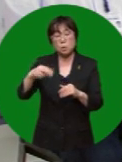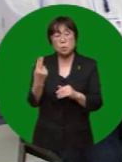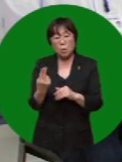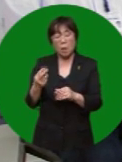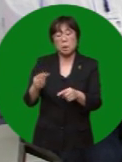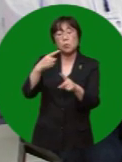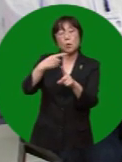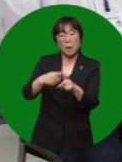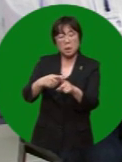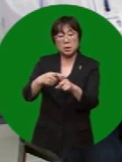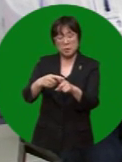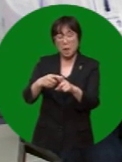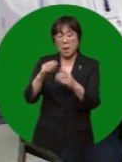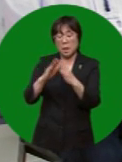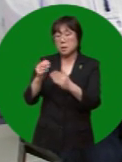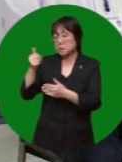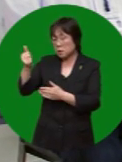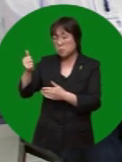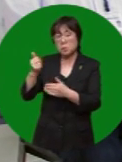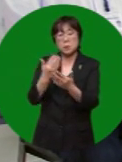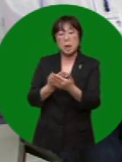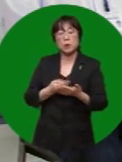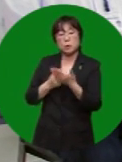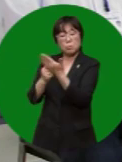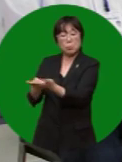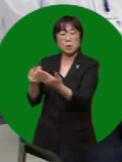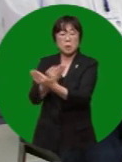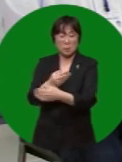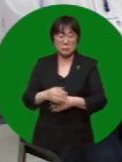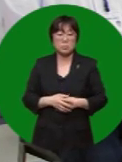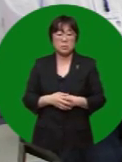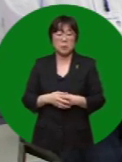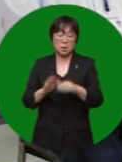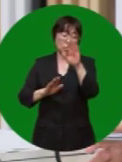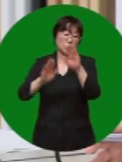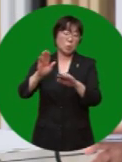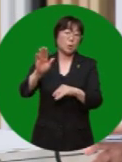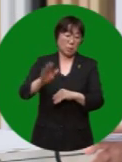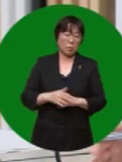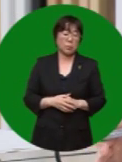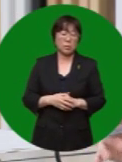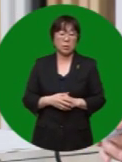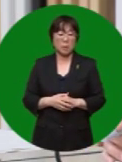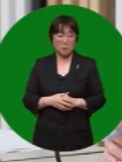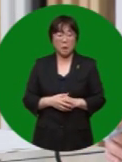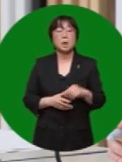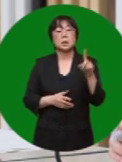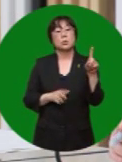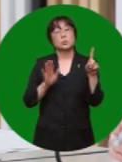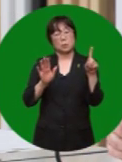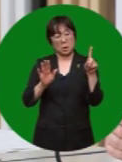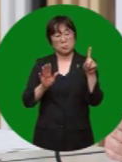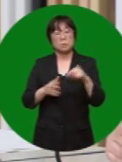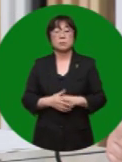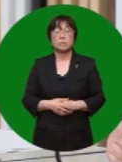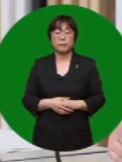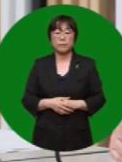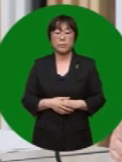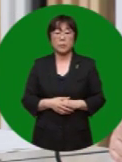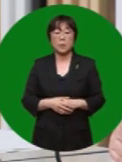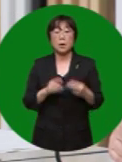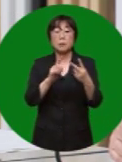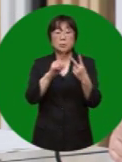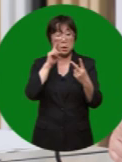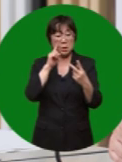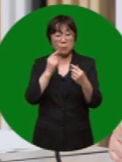っかって、それが施主さんに請求されてしまうっていう状態。 がまず1点、それとあと